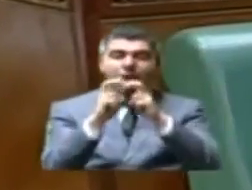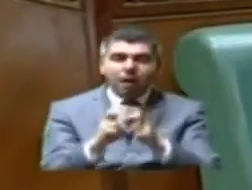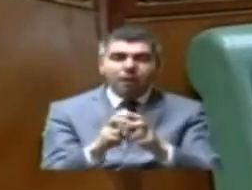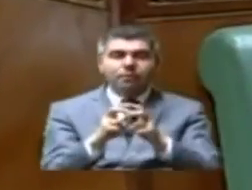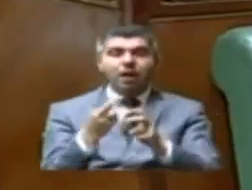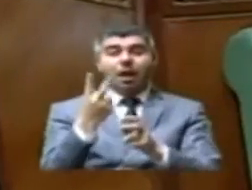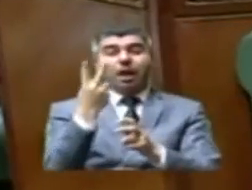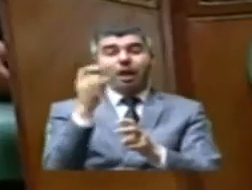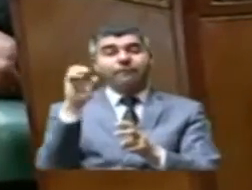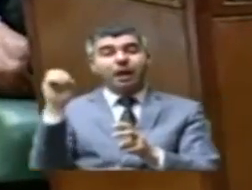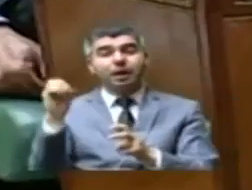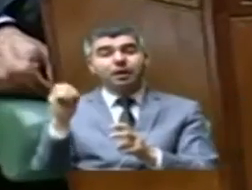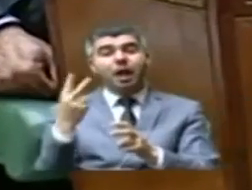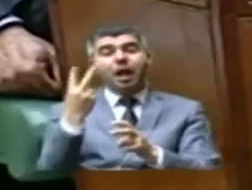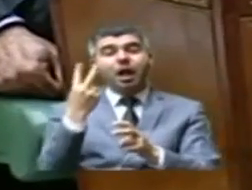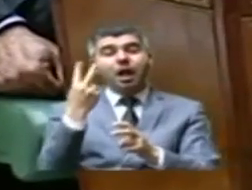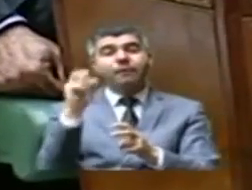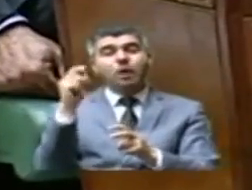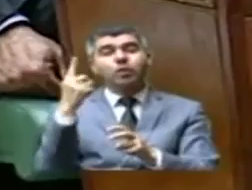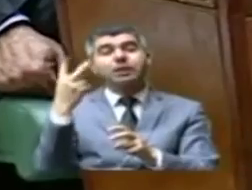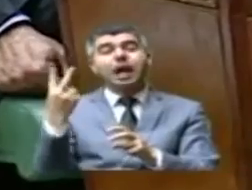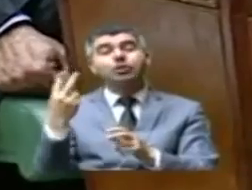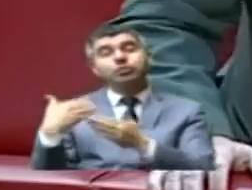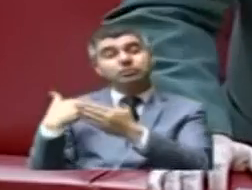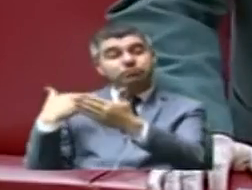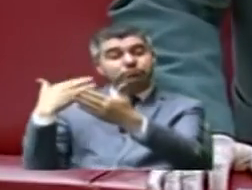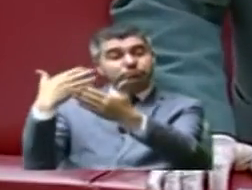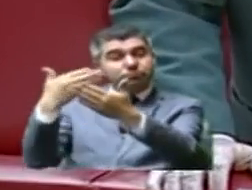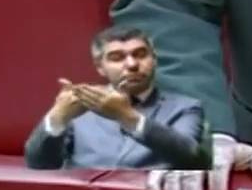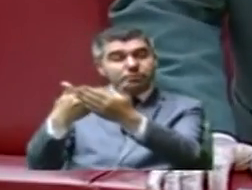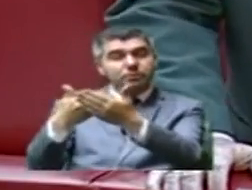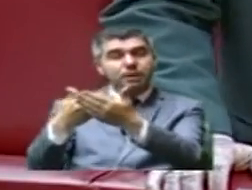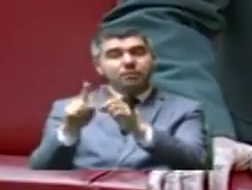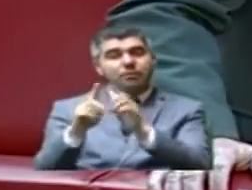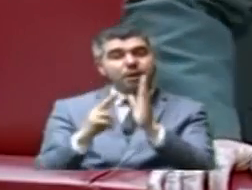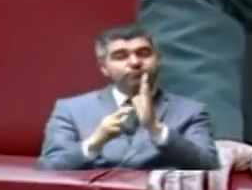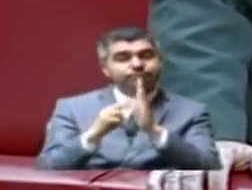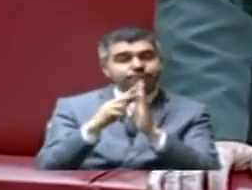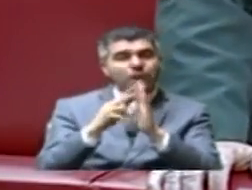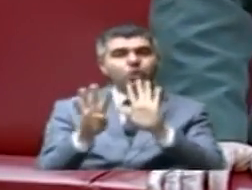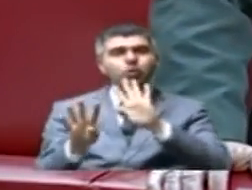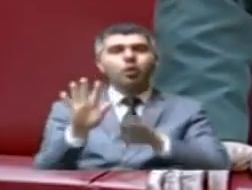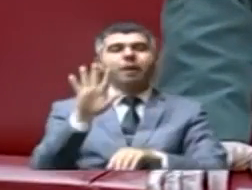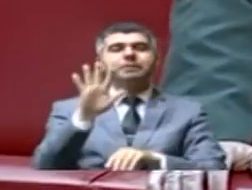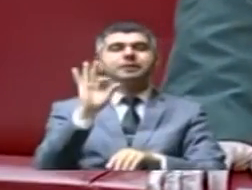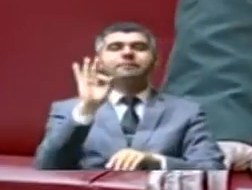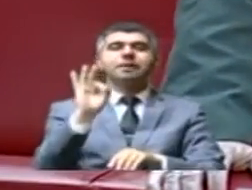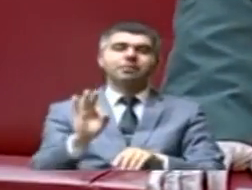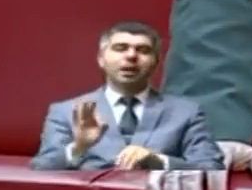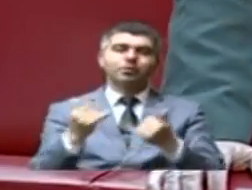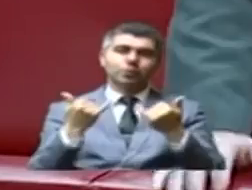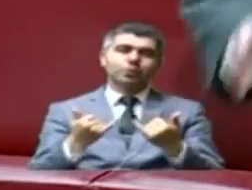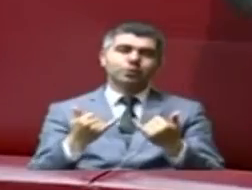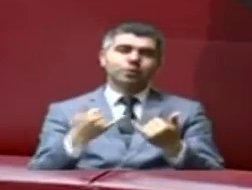2000 حتى 2012 هبطت توصلت 53%. من 2012 وهي ماشيه باش وصلنا للنسبه ديال 59% ديال 60 اللي تنتكلموا